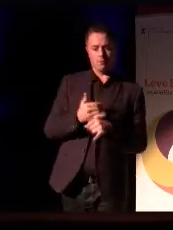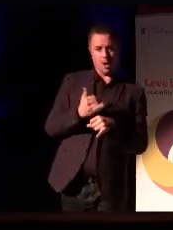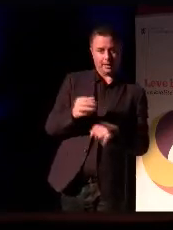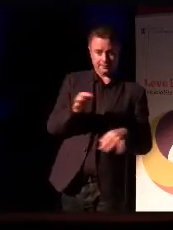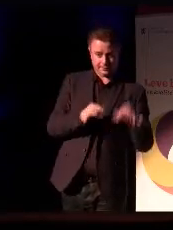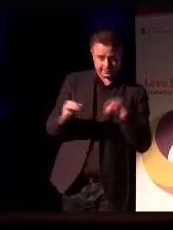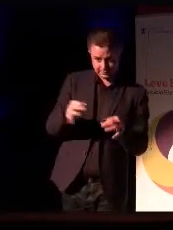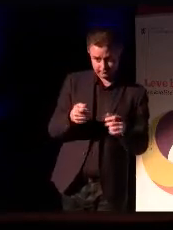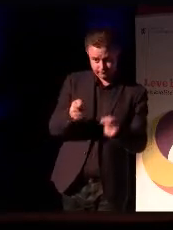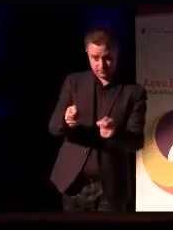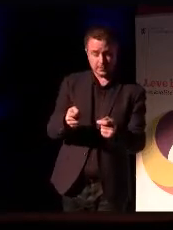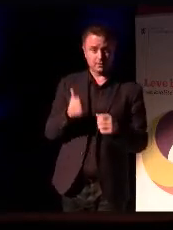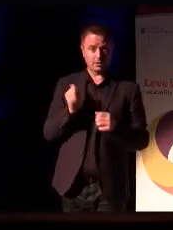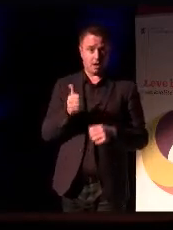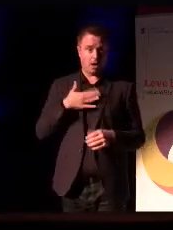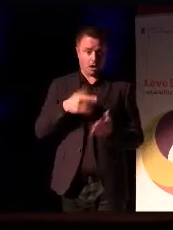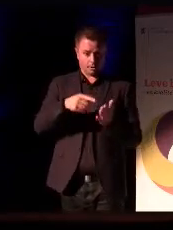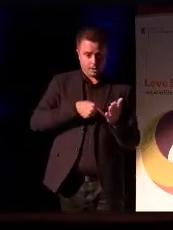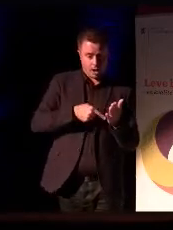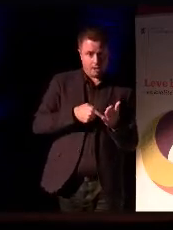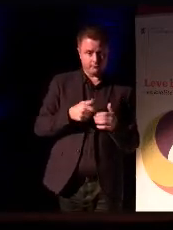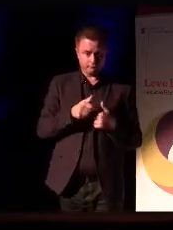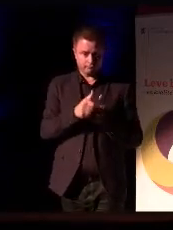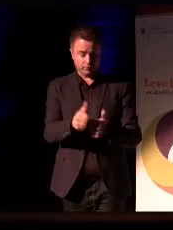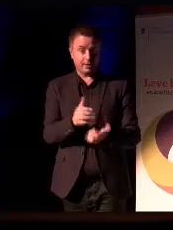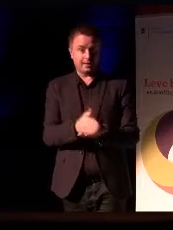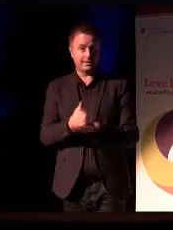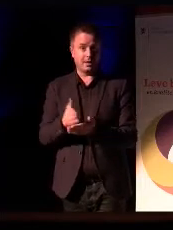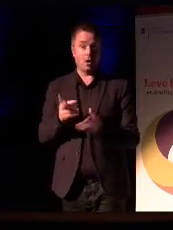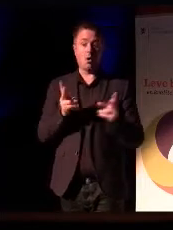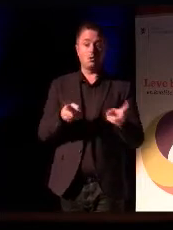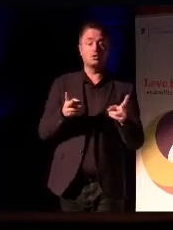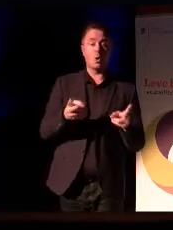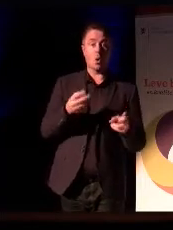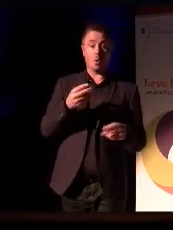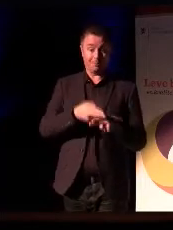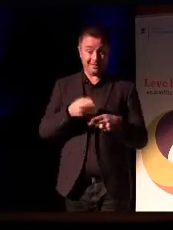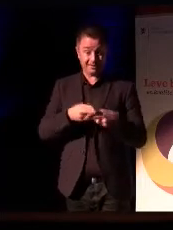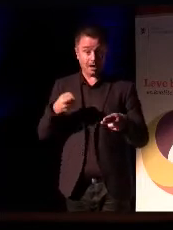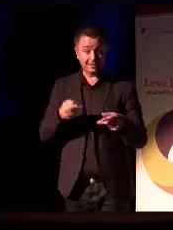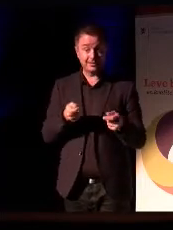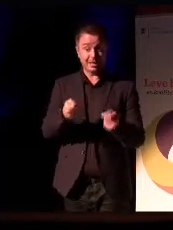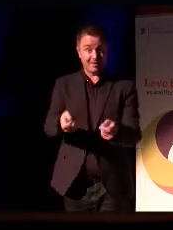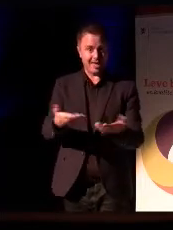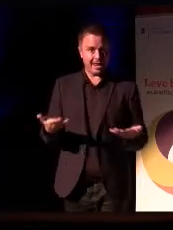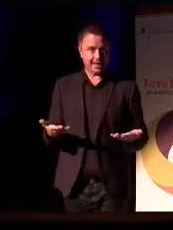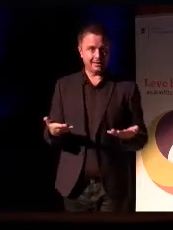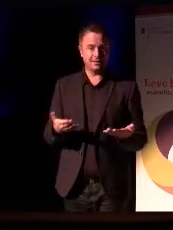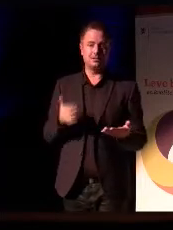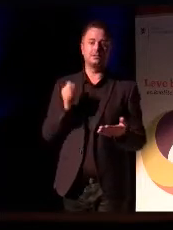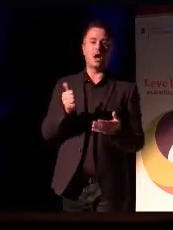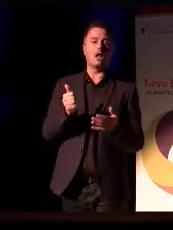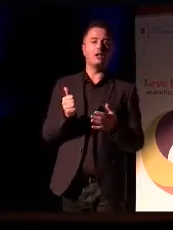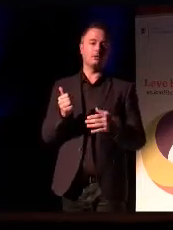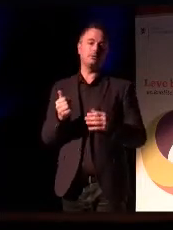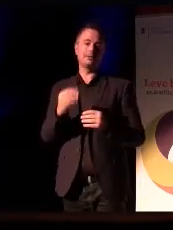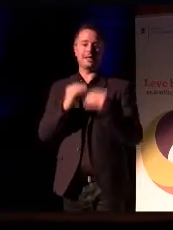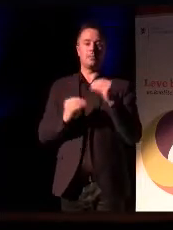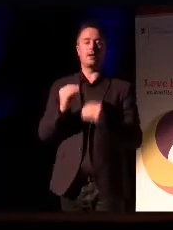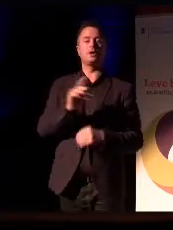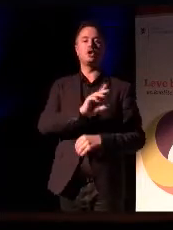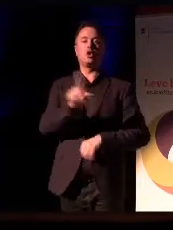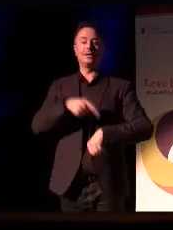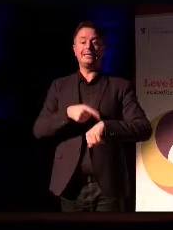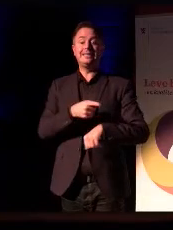til å forskyve middagsserveringen og sørge for at beboerne får mat når de sultne.